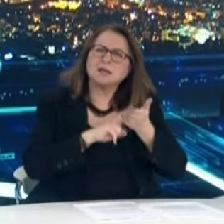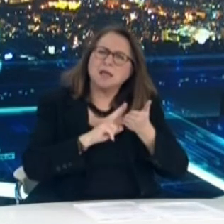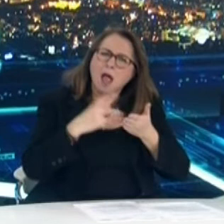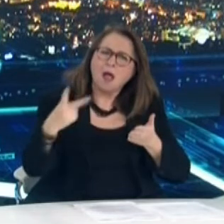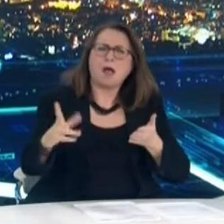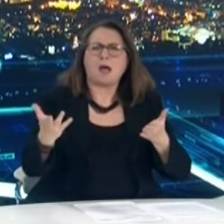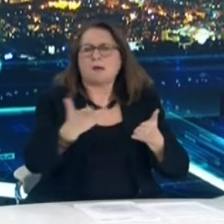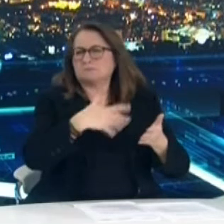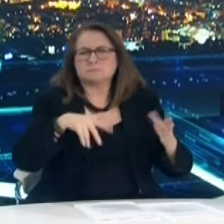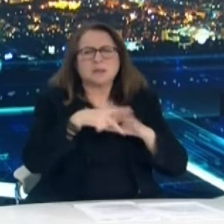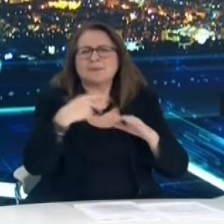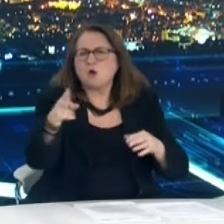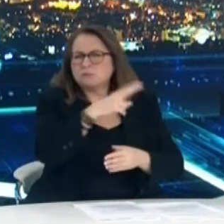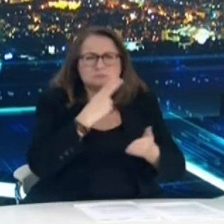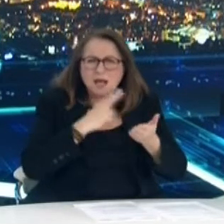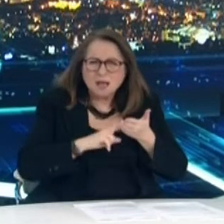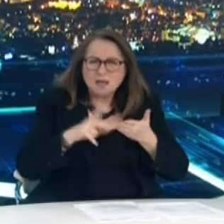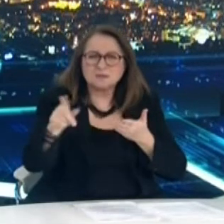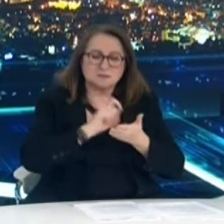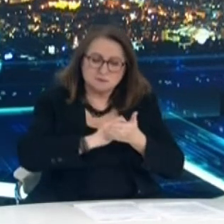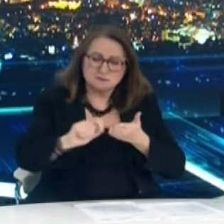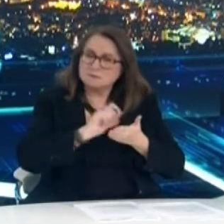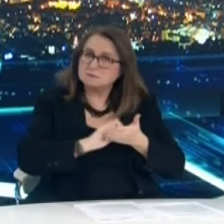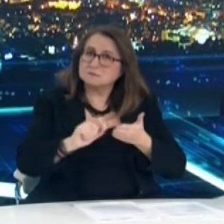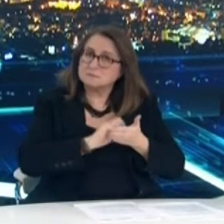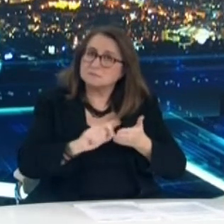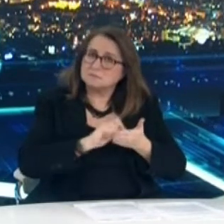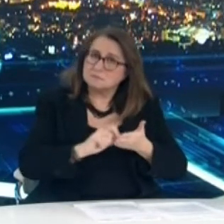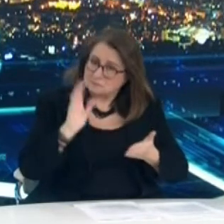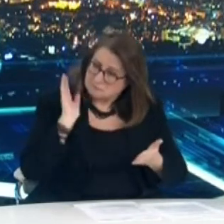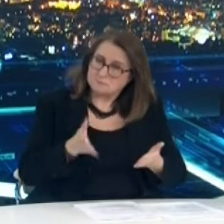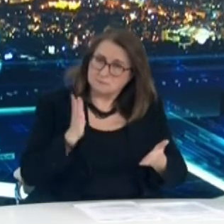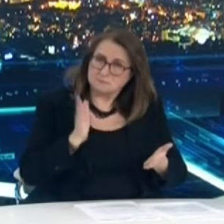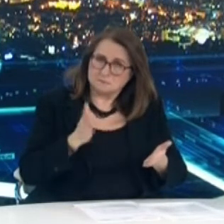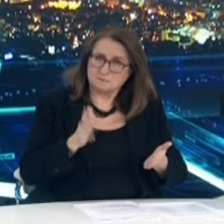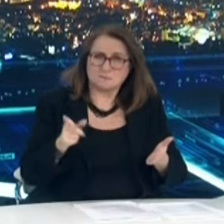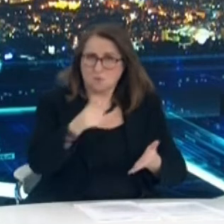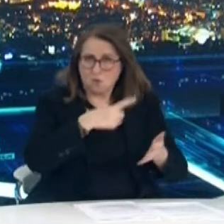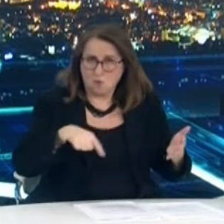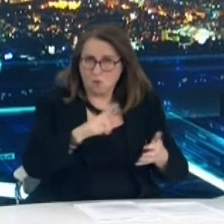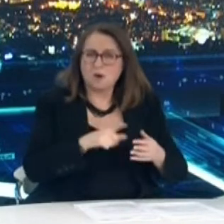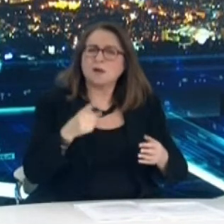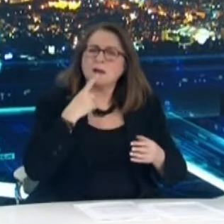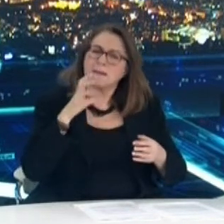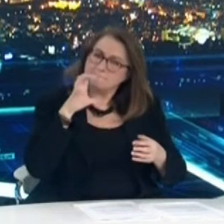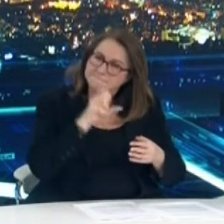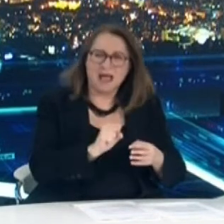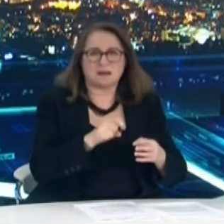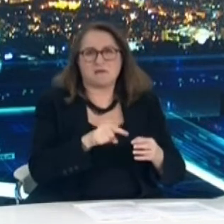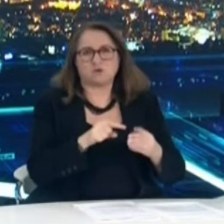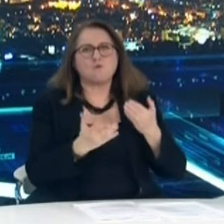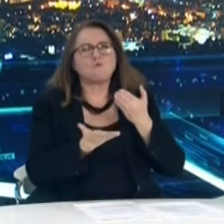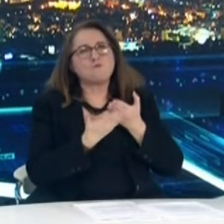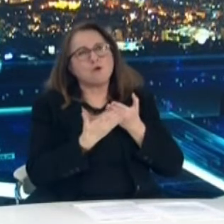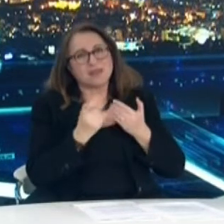τους εξωτερικούς ασθενείς. Δεδομένα από τη χώρα μας, αναφορικά με την αποτελεσματικότητα αυτής της χορήγησης